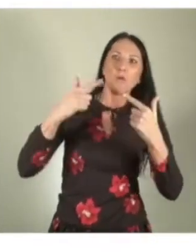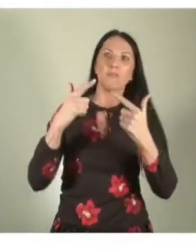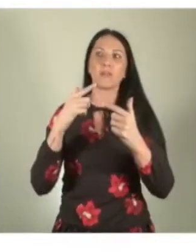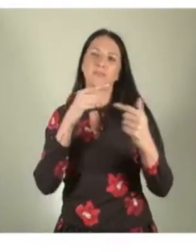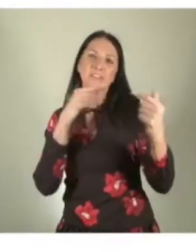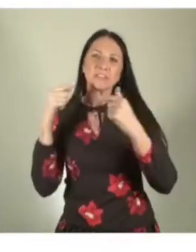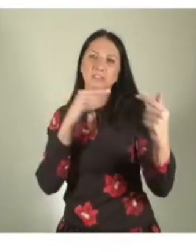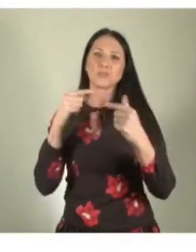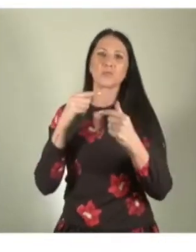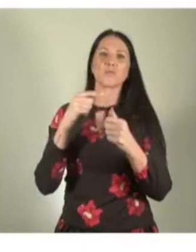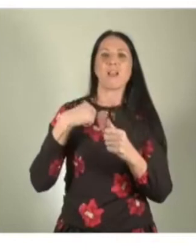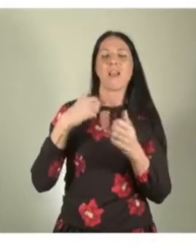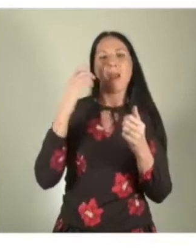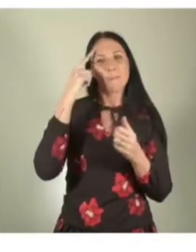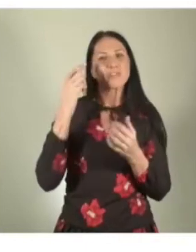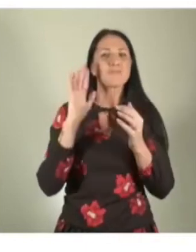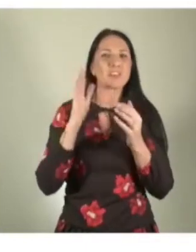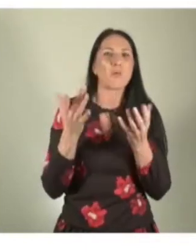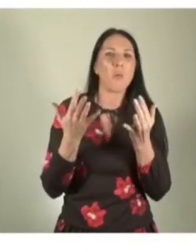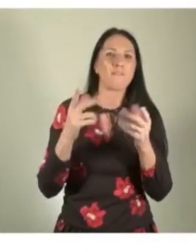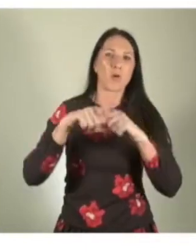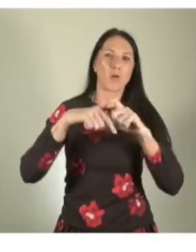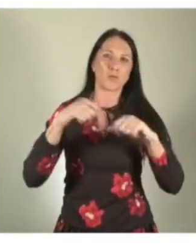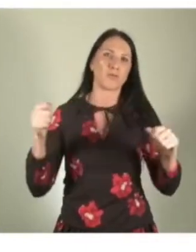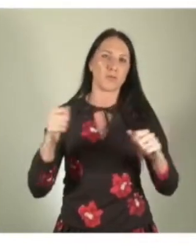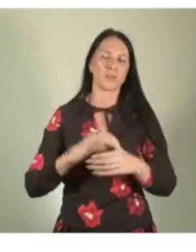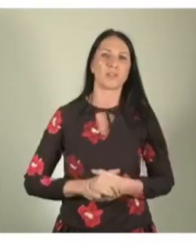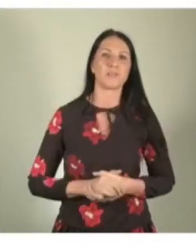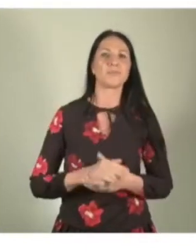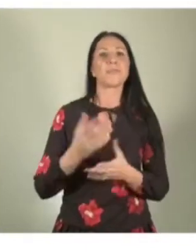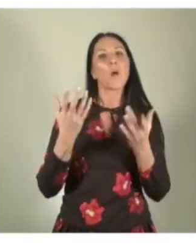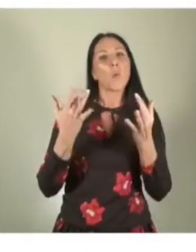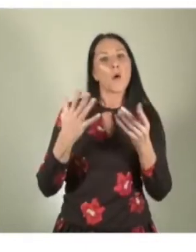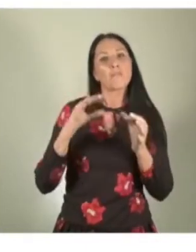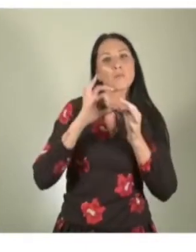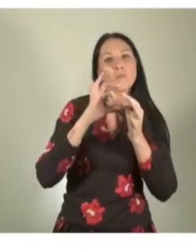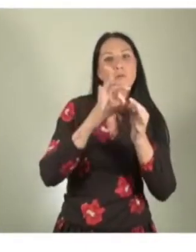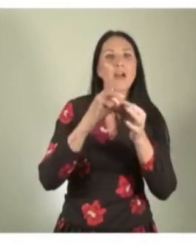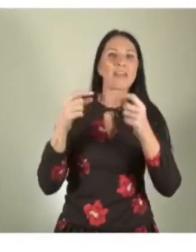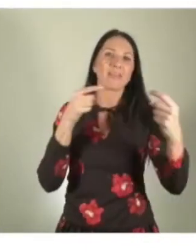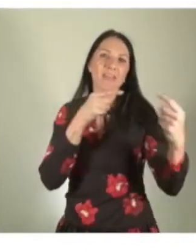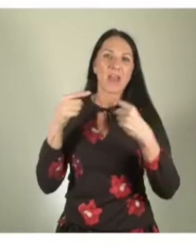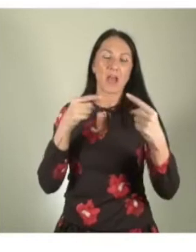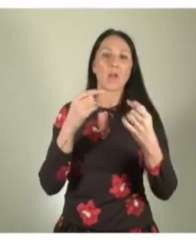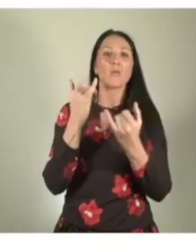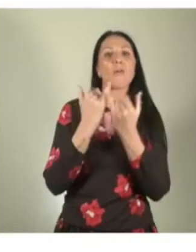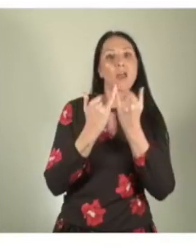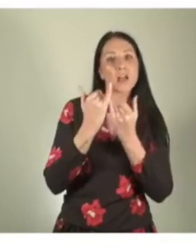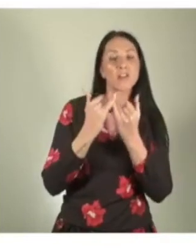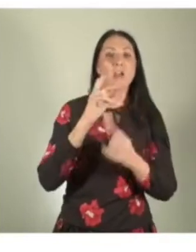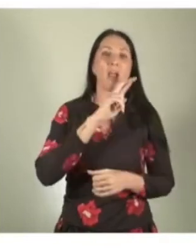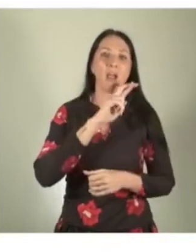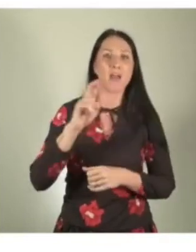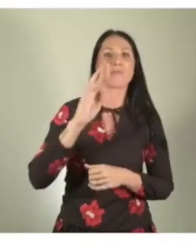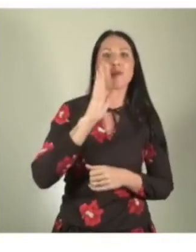że będzie zdecydowanie łatwiej rozwiązać, łatwiej będzie prowadzić dialog, jeżeli ta rada